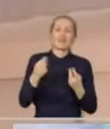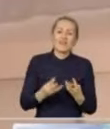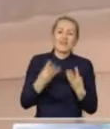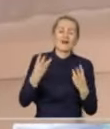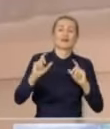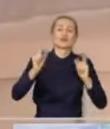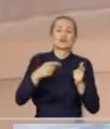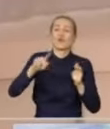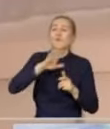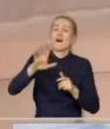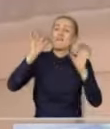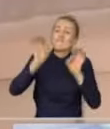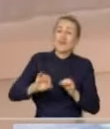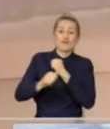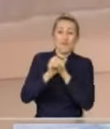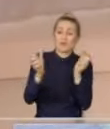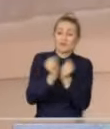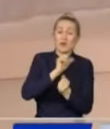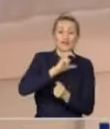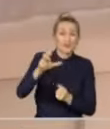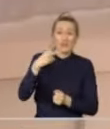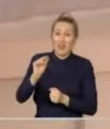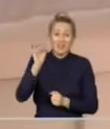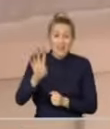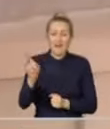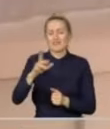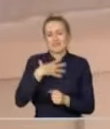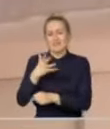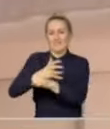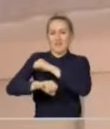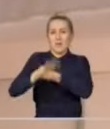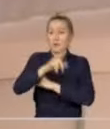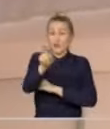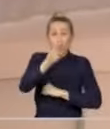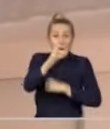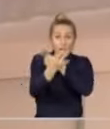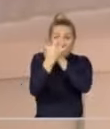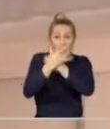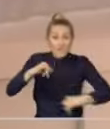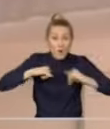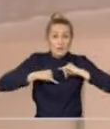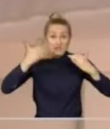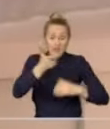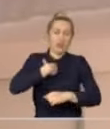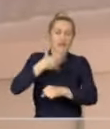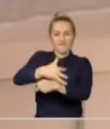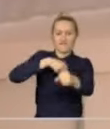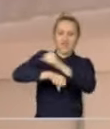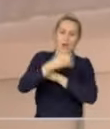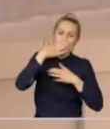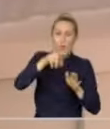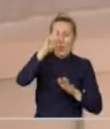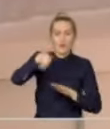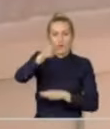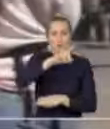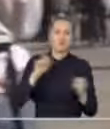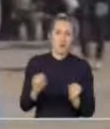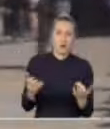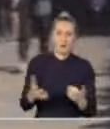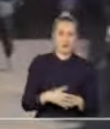dowody winy, czy nie ma dowodów winy, i tak wsadzimy każdego, kto ośmieli się krytykować władzę albo po prostu relacjonować to, co się